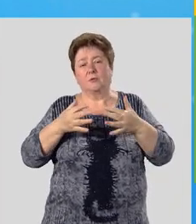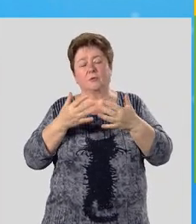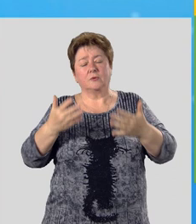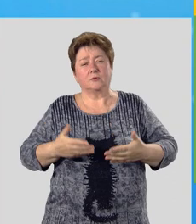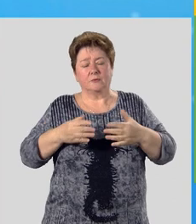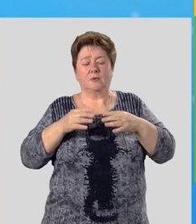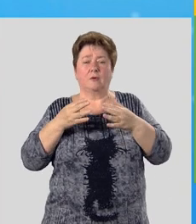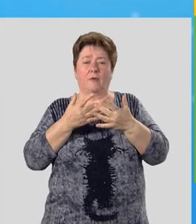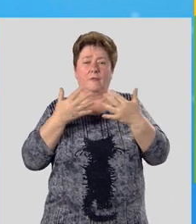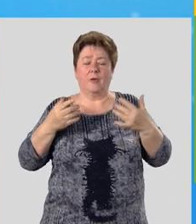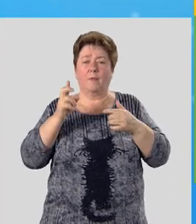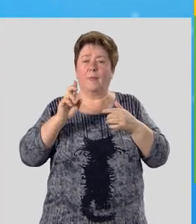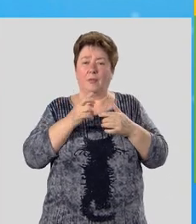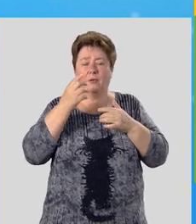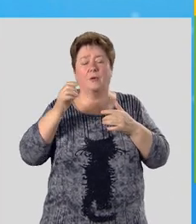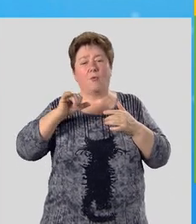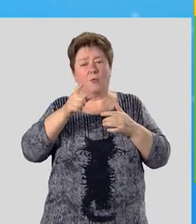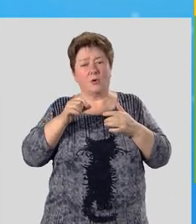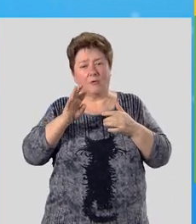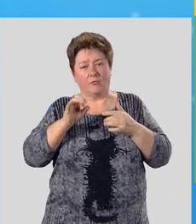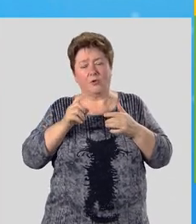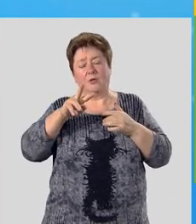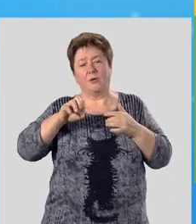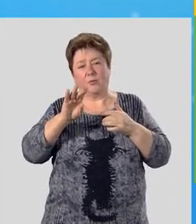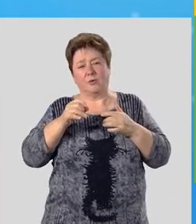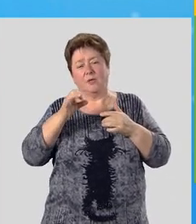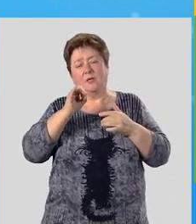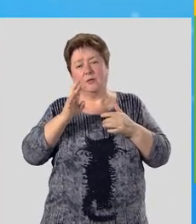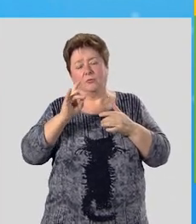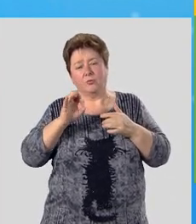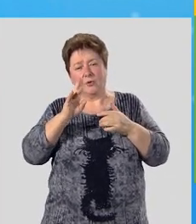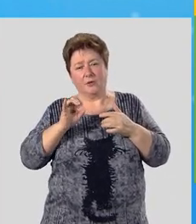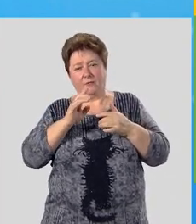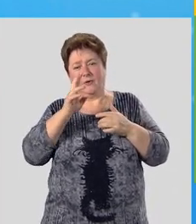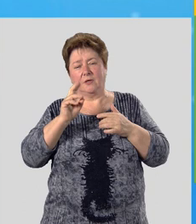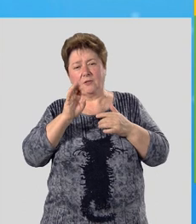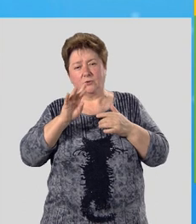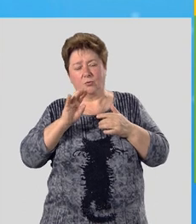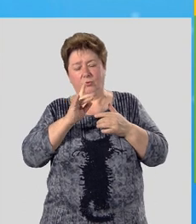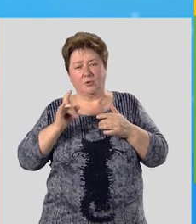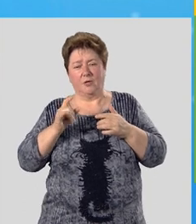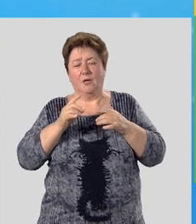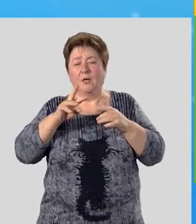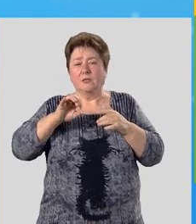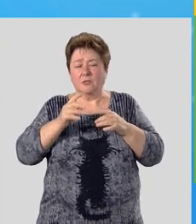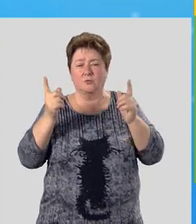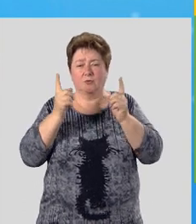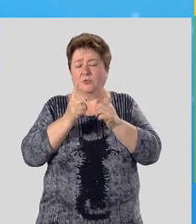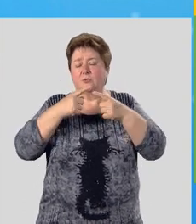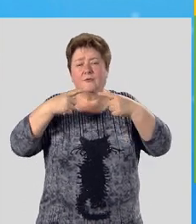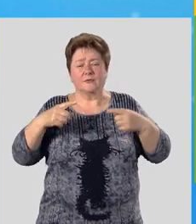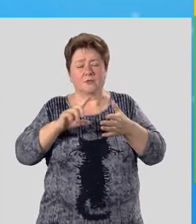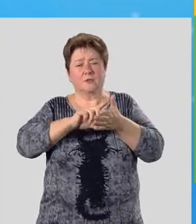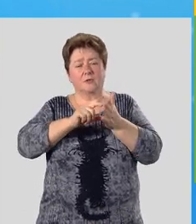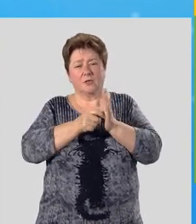органические вещества – белки, углеводы, липиды и нуклеиновые кислоты. Лизосомы встречаются во